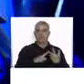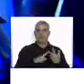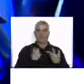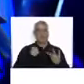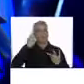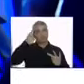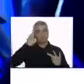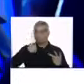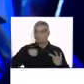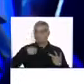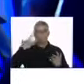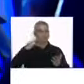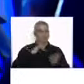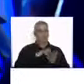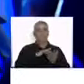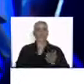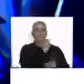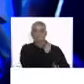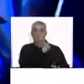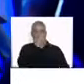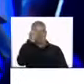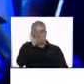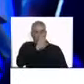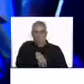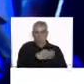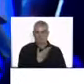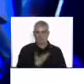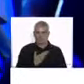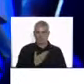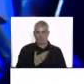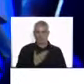אני חושב שאנחנו היינו במקומות שהרמטכ"ל לא מכיר.